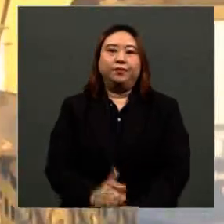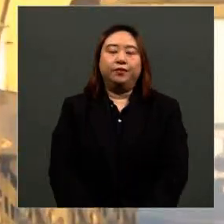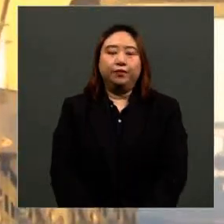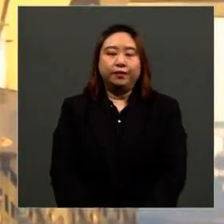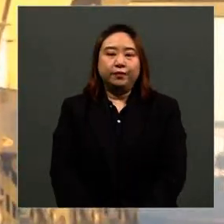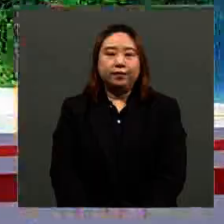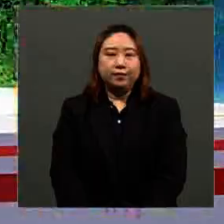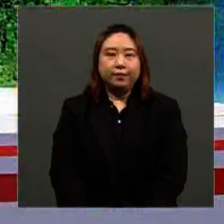ค่ะกลับ